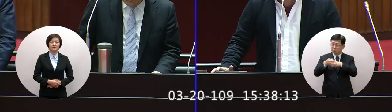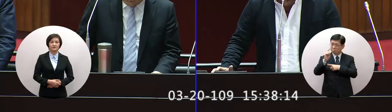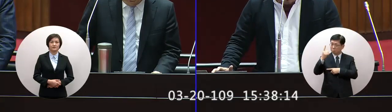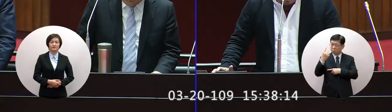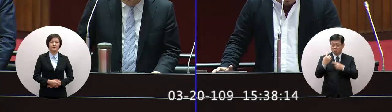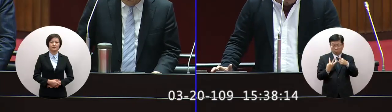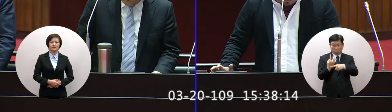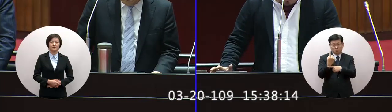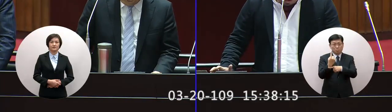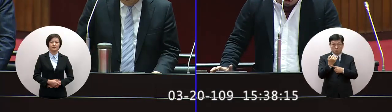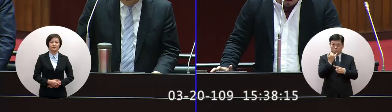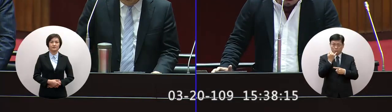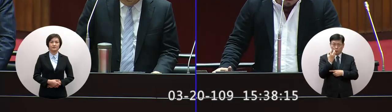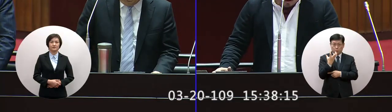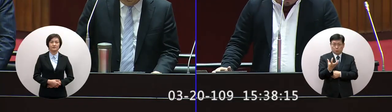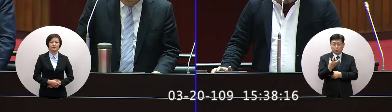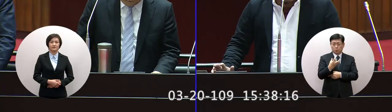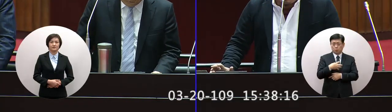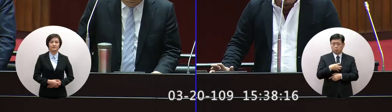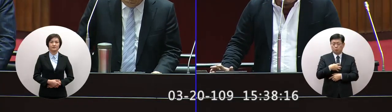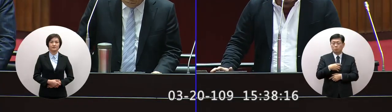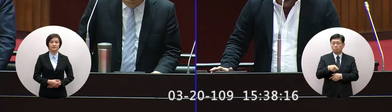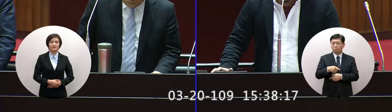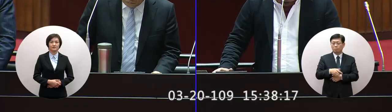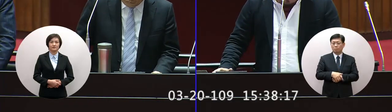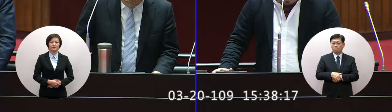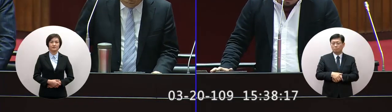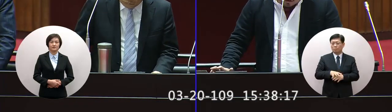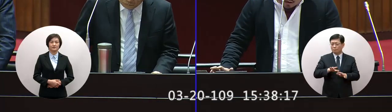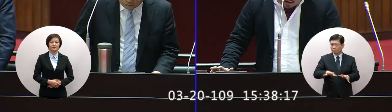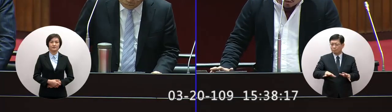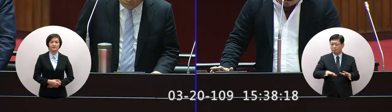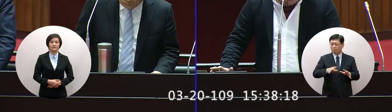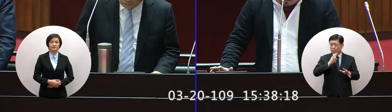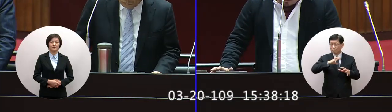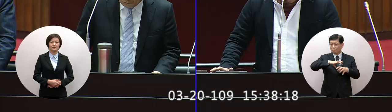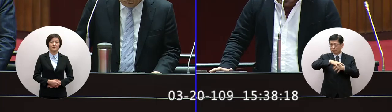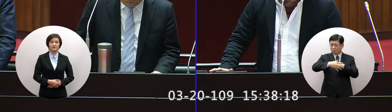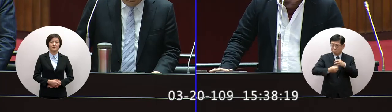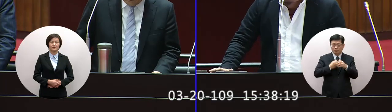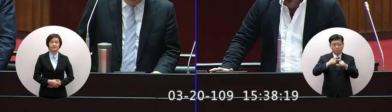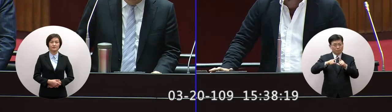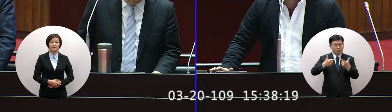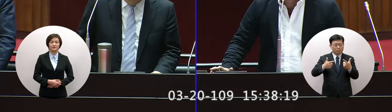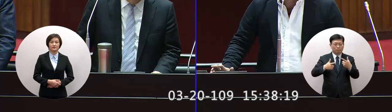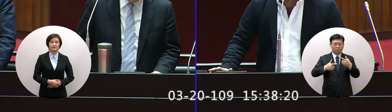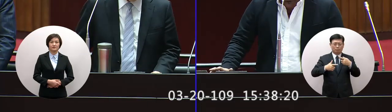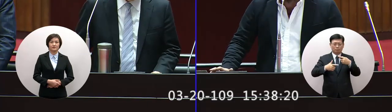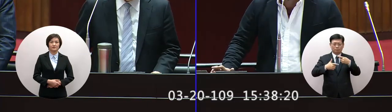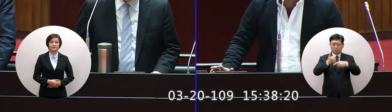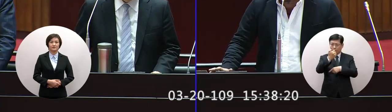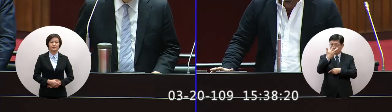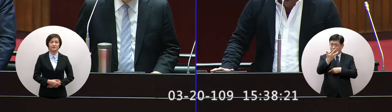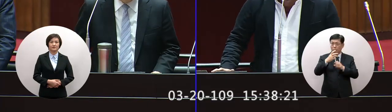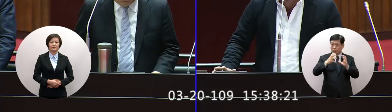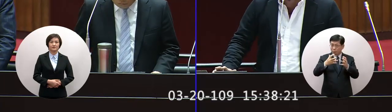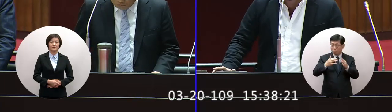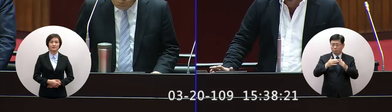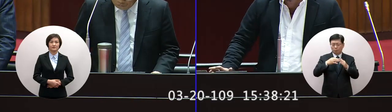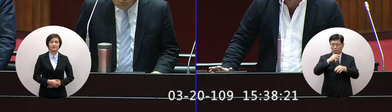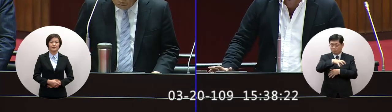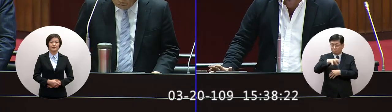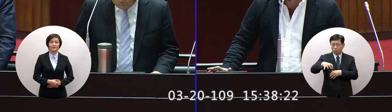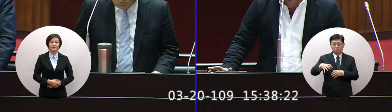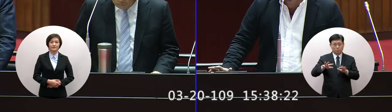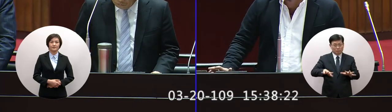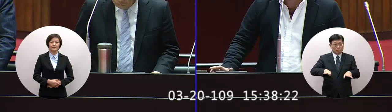来？怎么1/4可以有这么多？事实上现在全国际上面大概有58个国家跟区域目